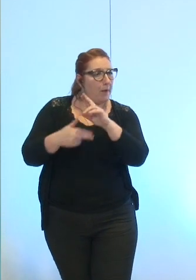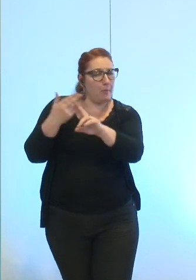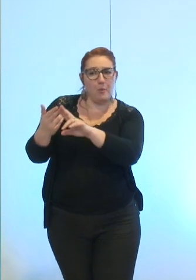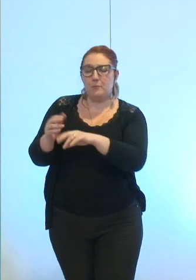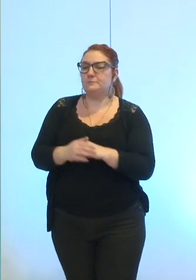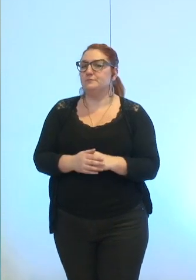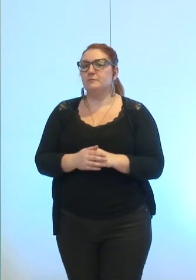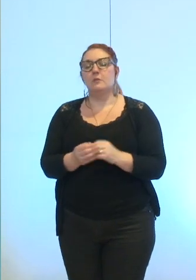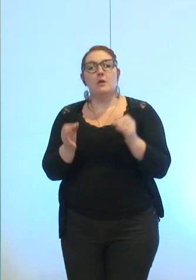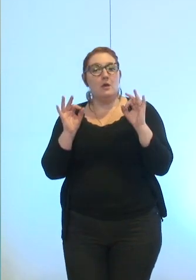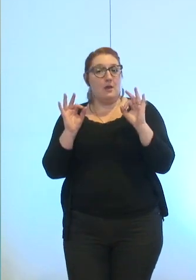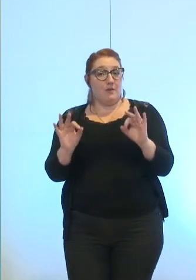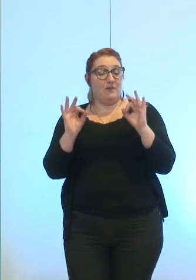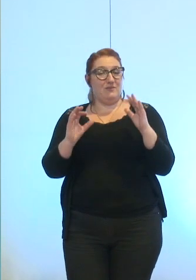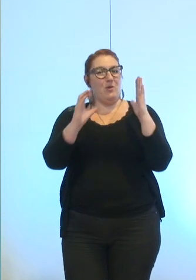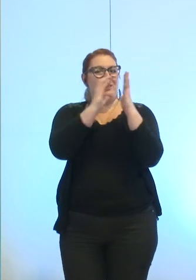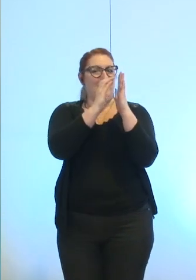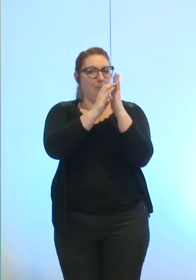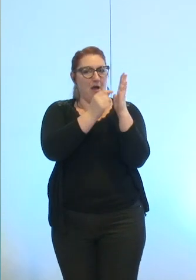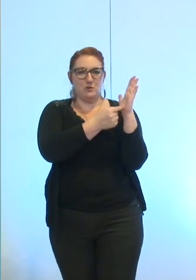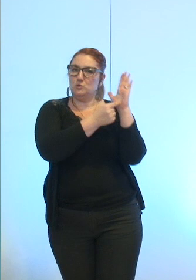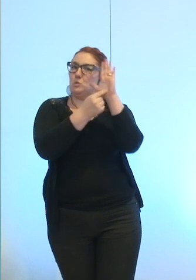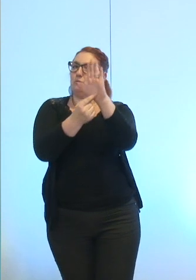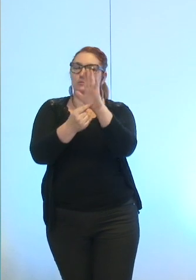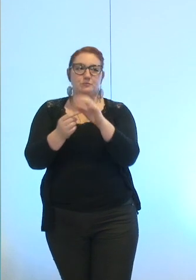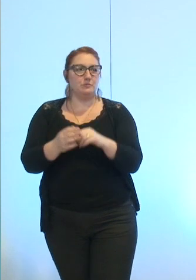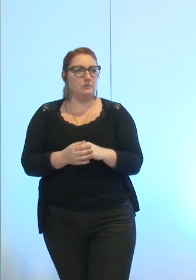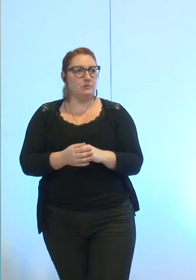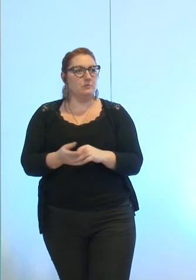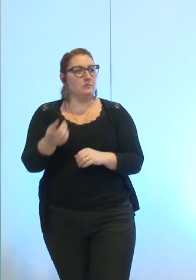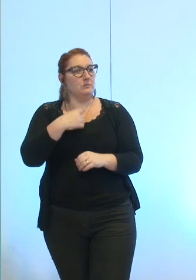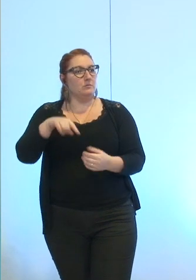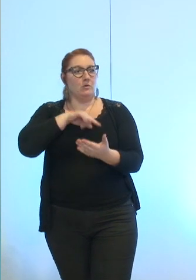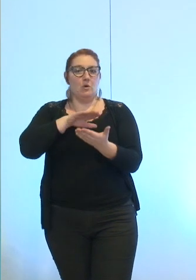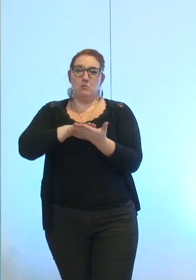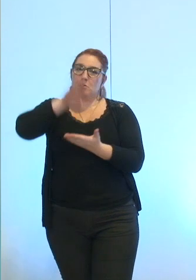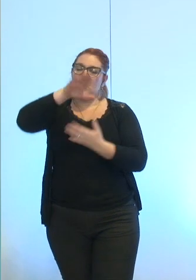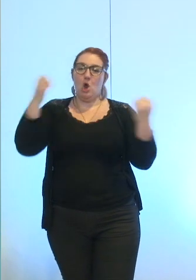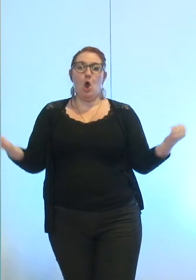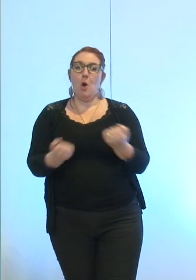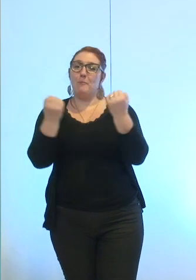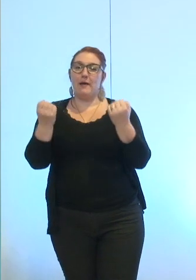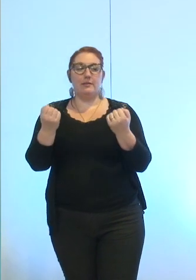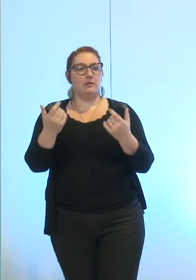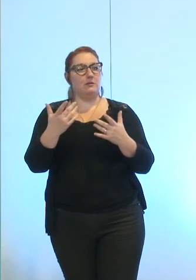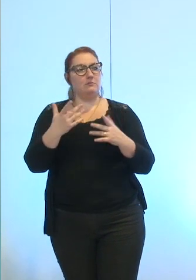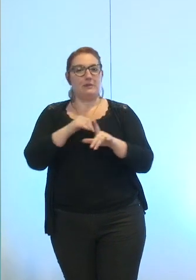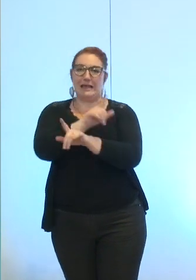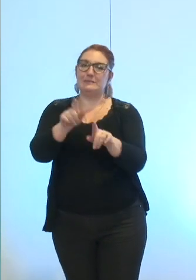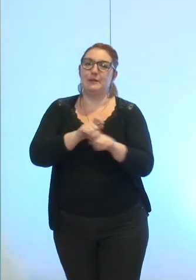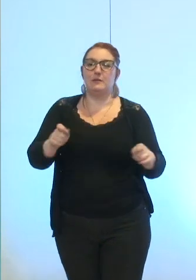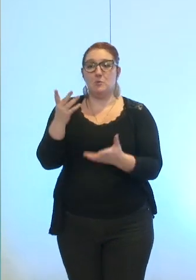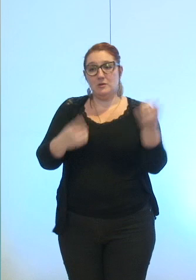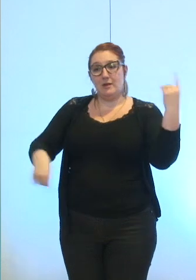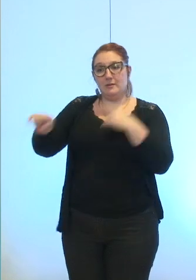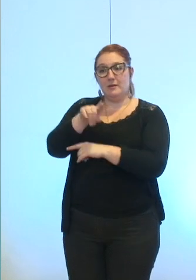Leureux effectivement avec cette délibération nous honorons un engagement de campagne ce qui peut paraître un peu curieux pour certains dans cette